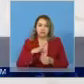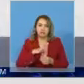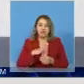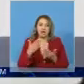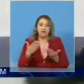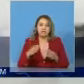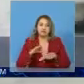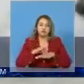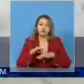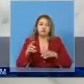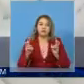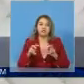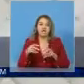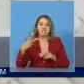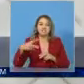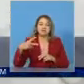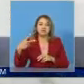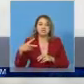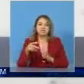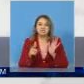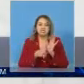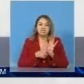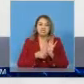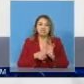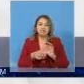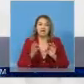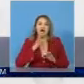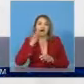жүргізу барысында 27 жастағы ер адамнан түсініктеме алынды.